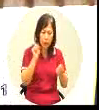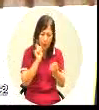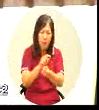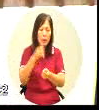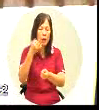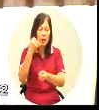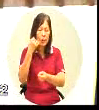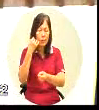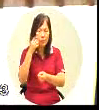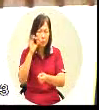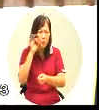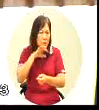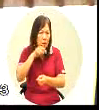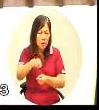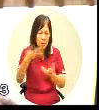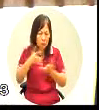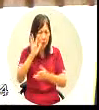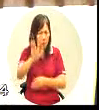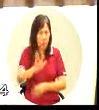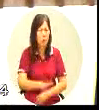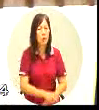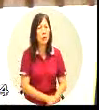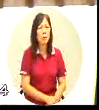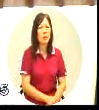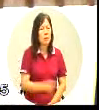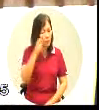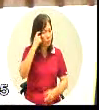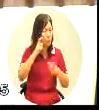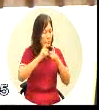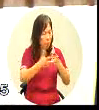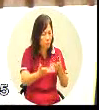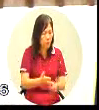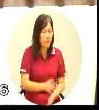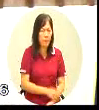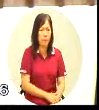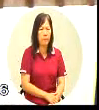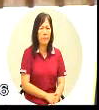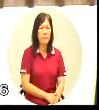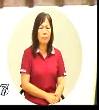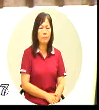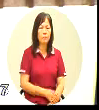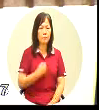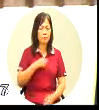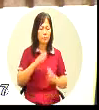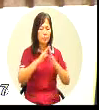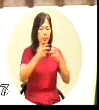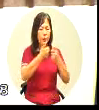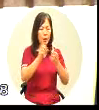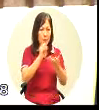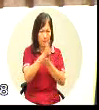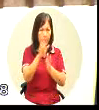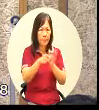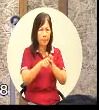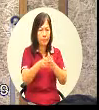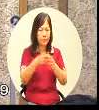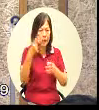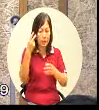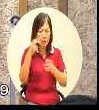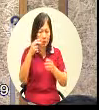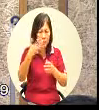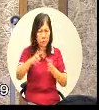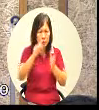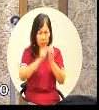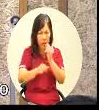这样的问题，是不是请水利局长你可以答复一下， 请局长回答。 跟议员报告，其实在整个再生水发展条